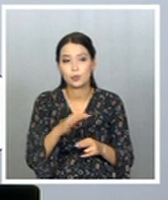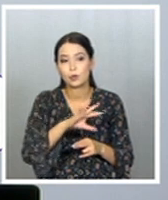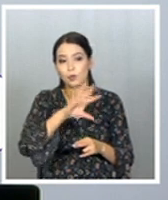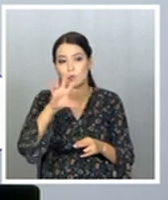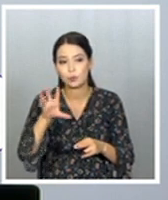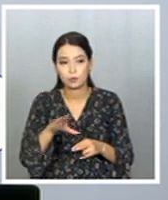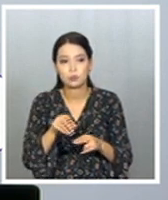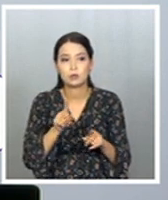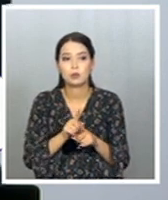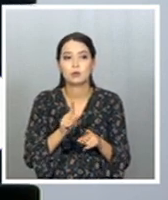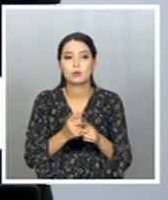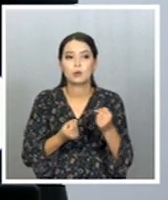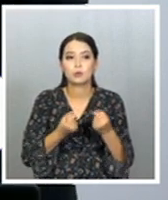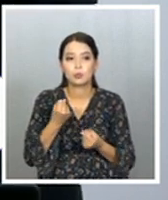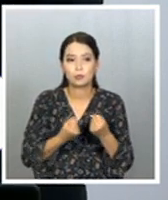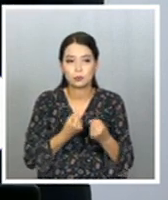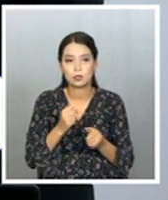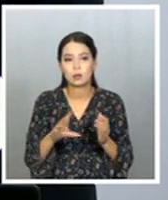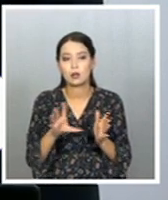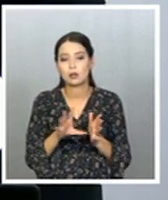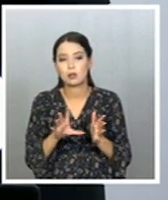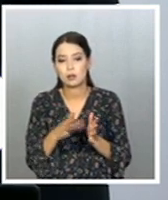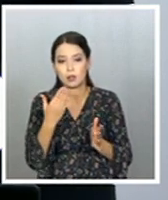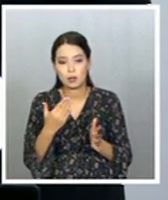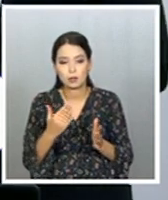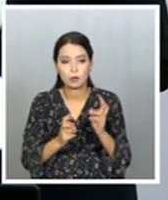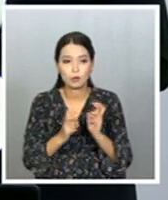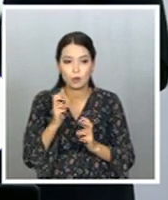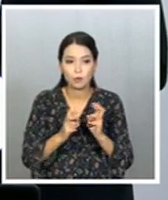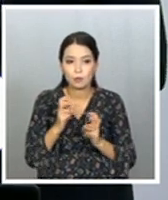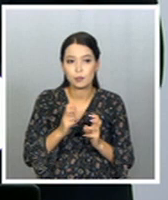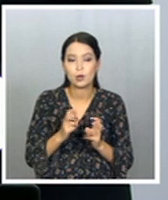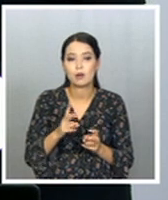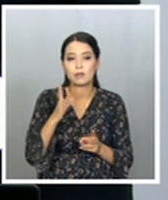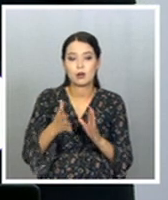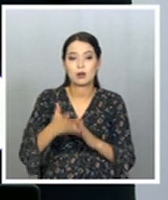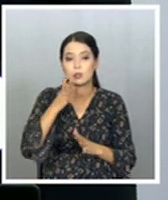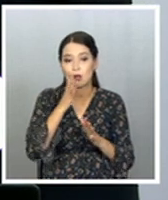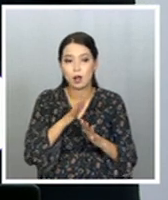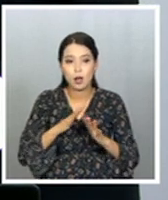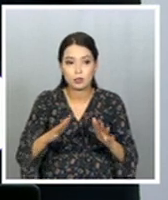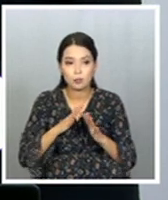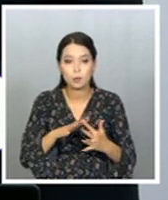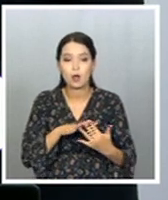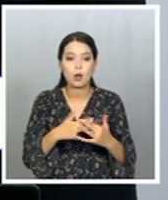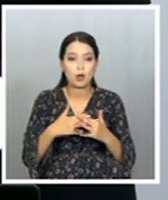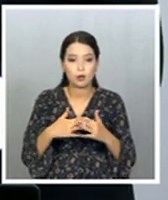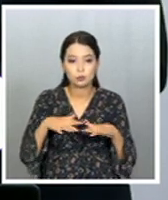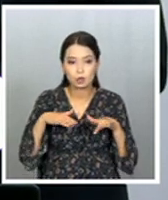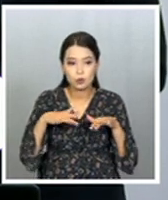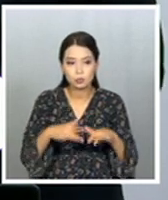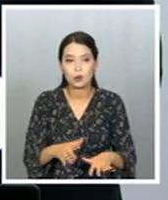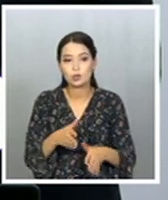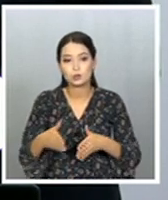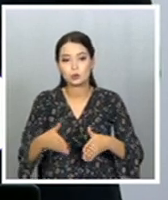өнімді көлікке, электр қуаты өндірісіне, тұрғын үйді жылытуда, ауыл шаруашылығында,